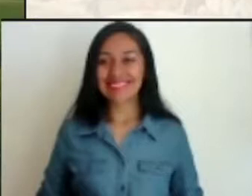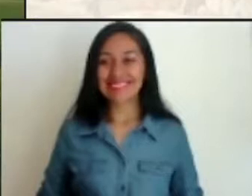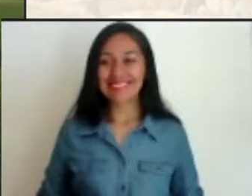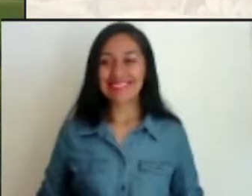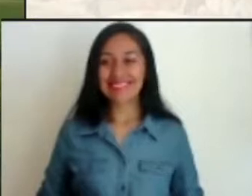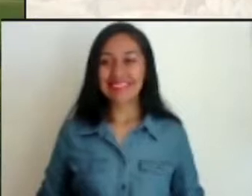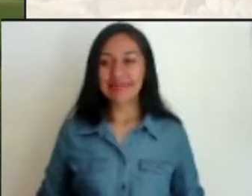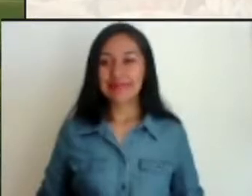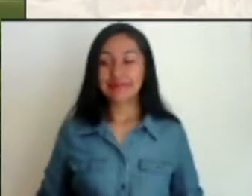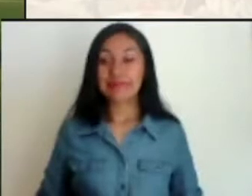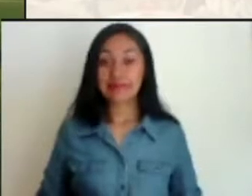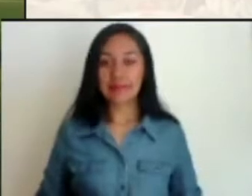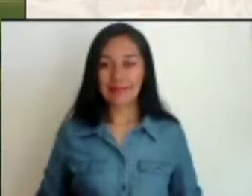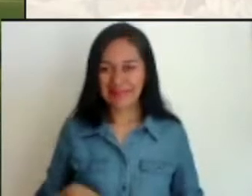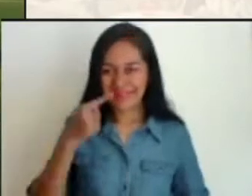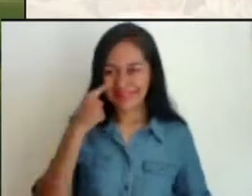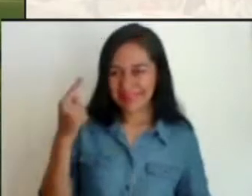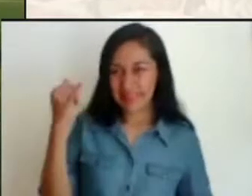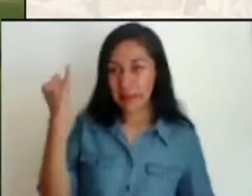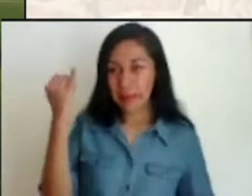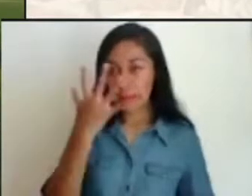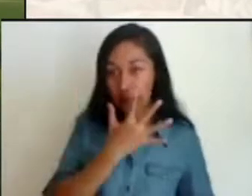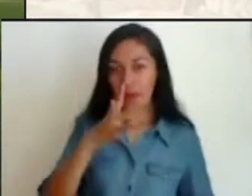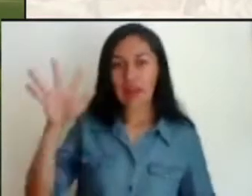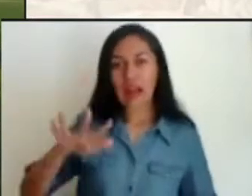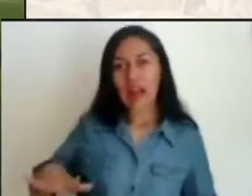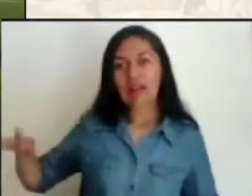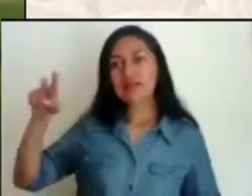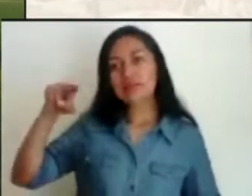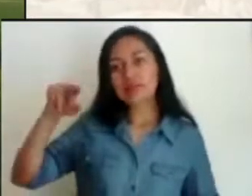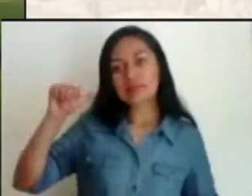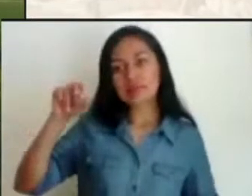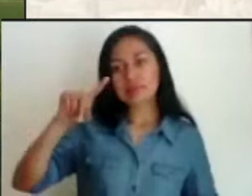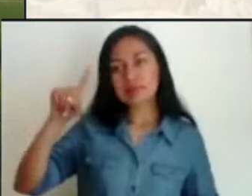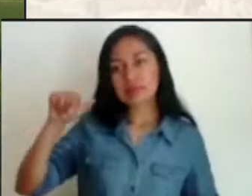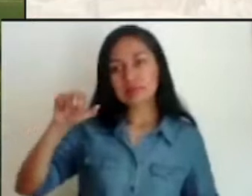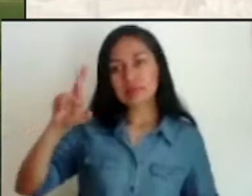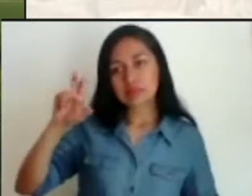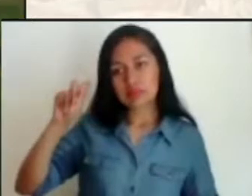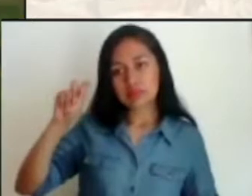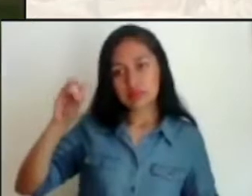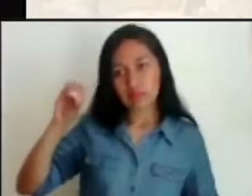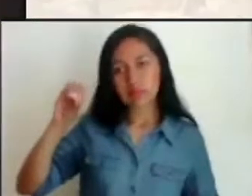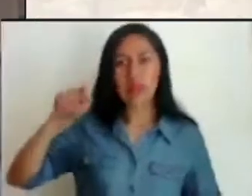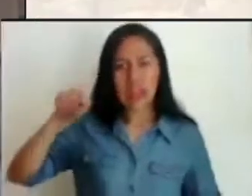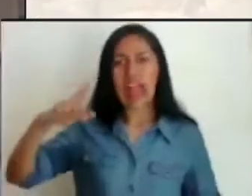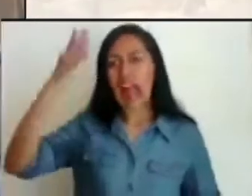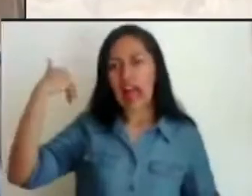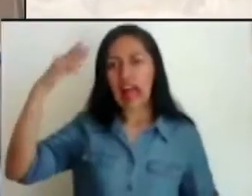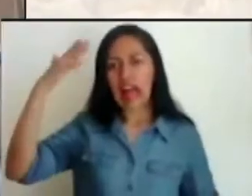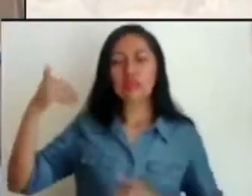Esa es una imagen del Lazareto Nuevo, en el que se ven las arcadas que antes estaban abiertas y donde se procedía